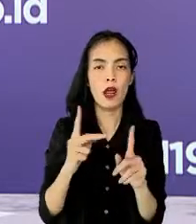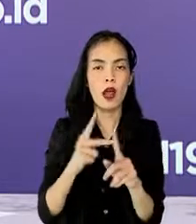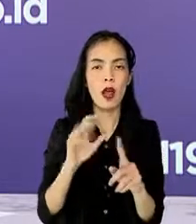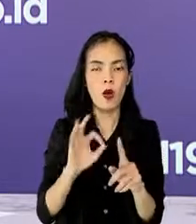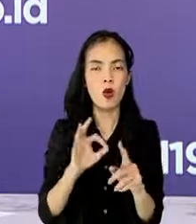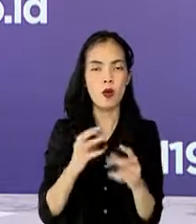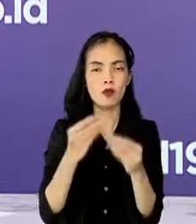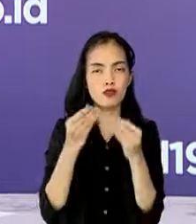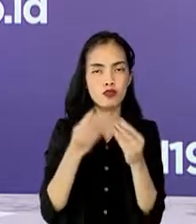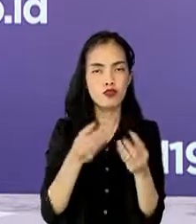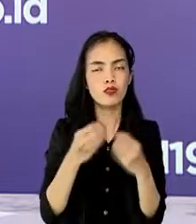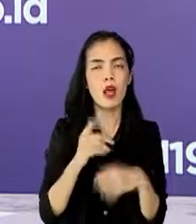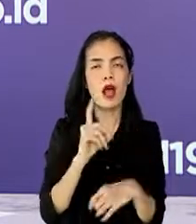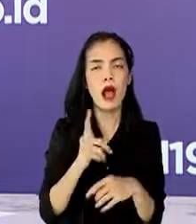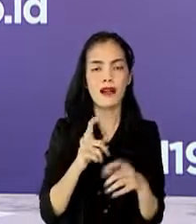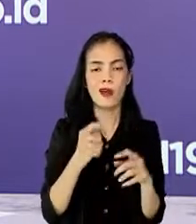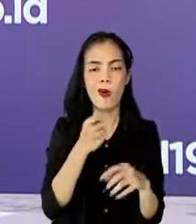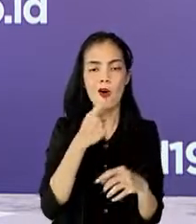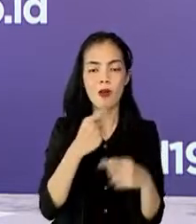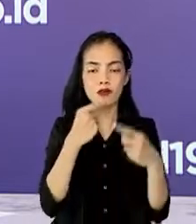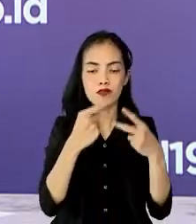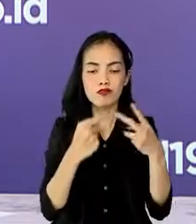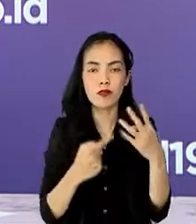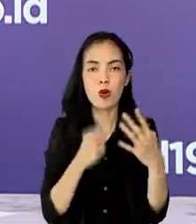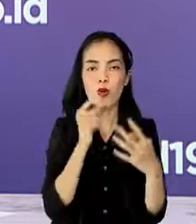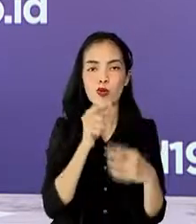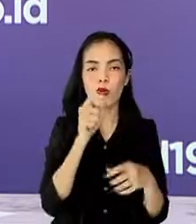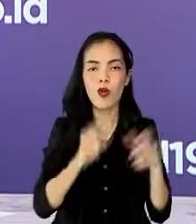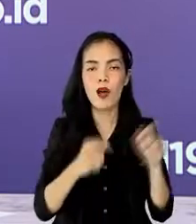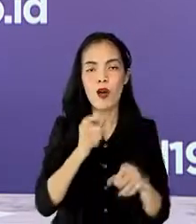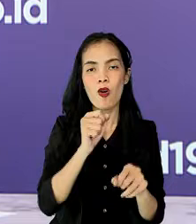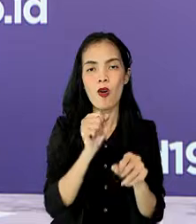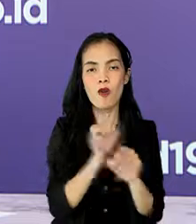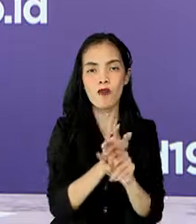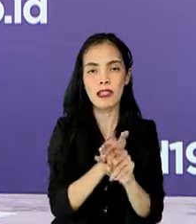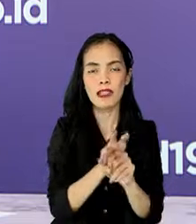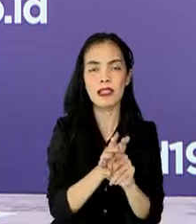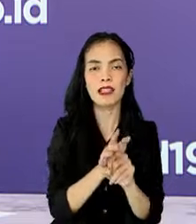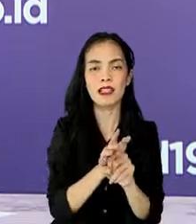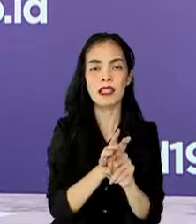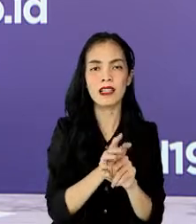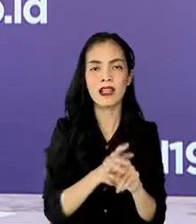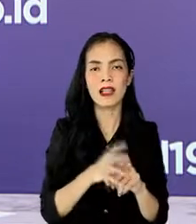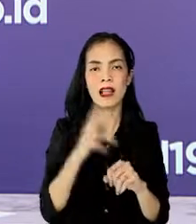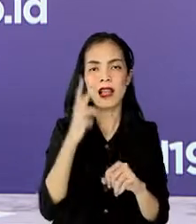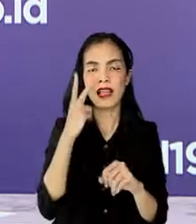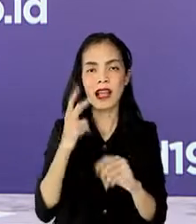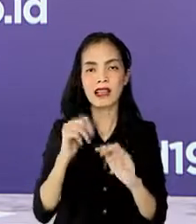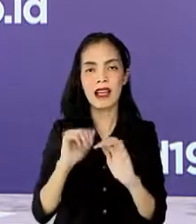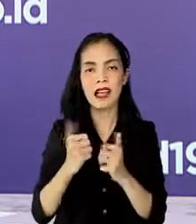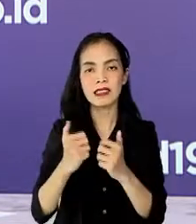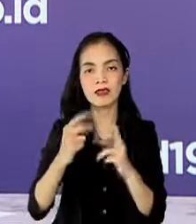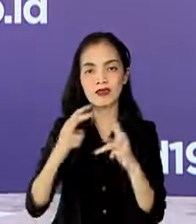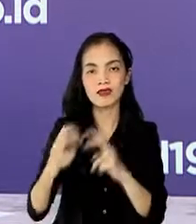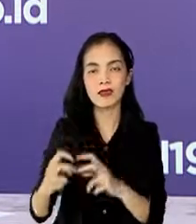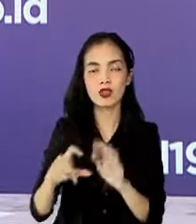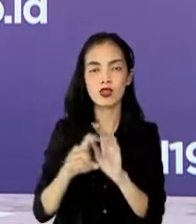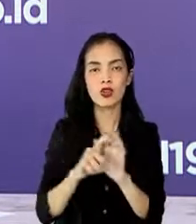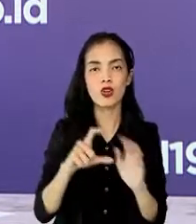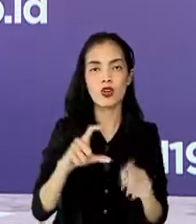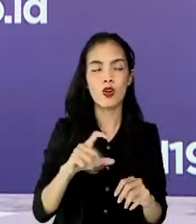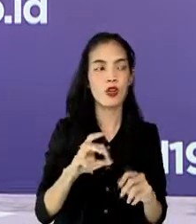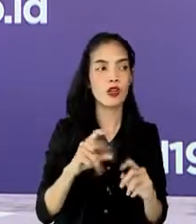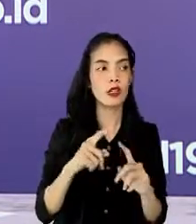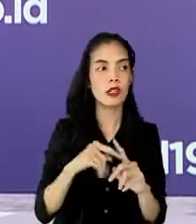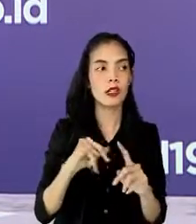penggunaan beberapa jenis obat untuk penderita coffee 19 berdasarkan temuan-temuan klinis seperti kortiko